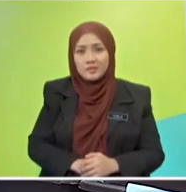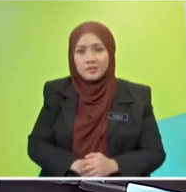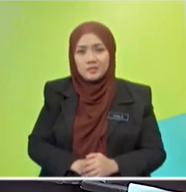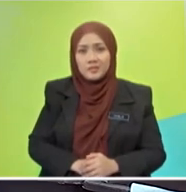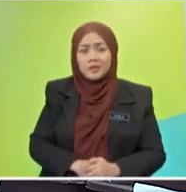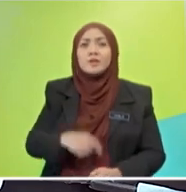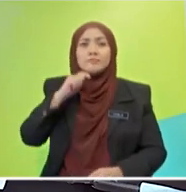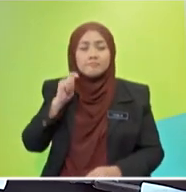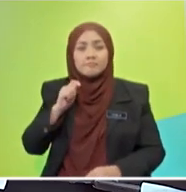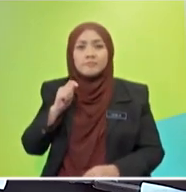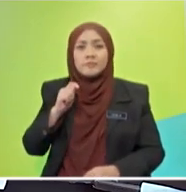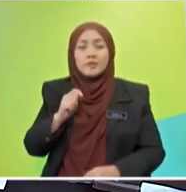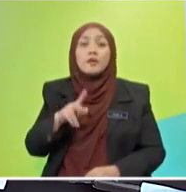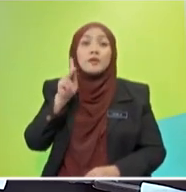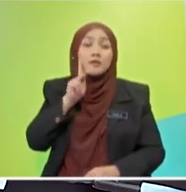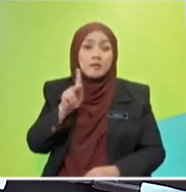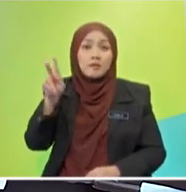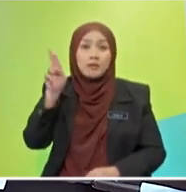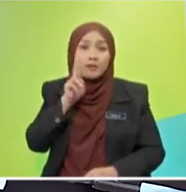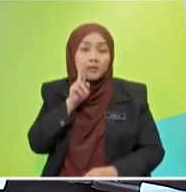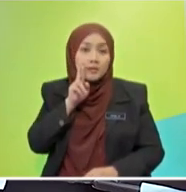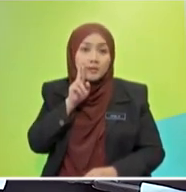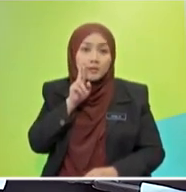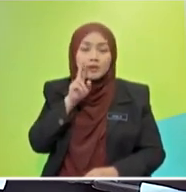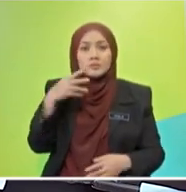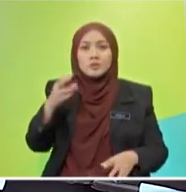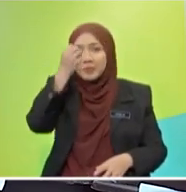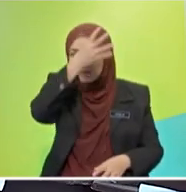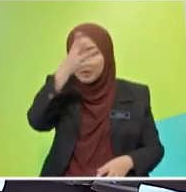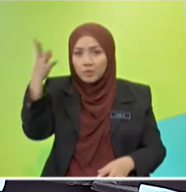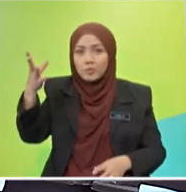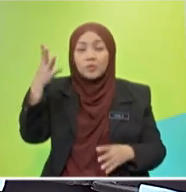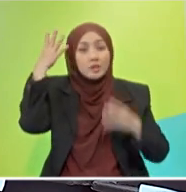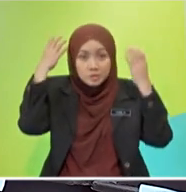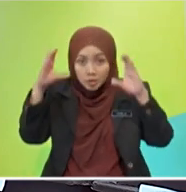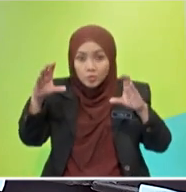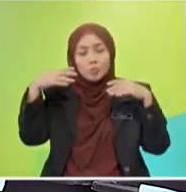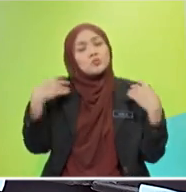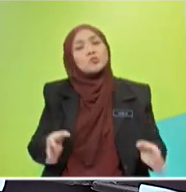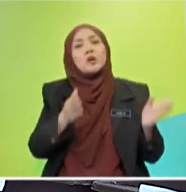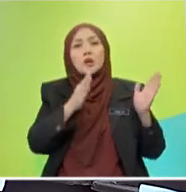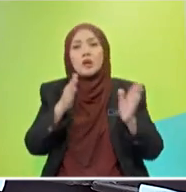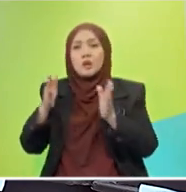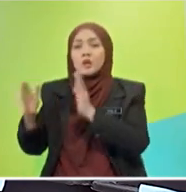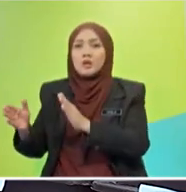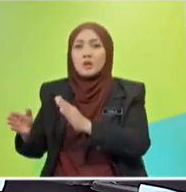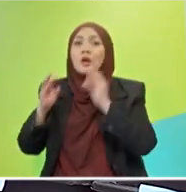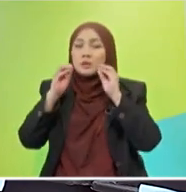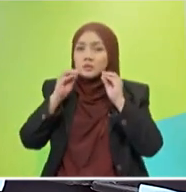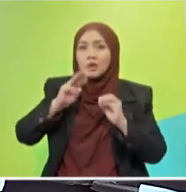berkenaan dengan buah yang boleh dituai dan juga tidak boleh dituai nampaknya murid kita pahami